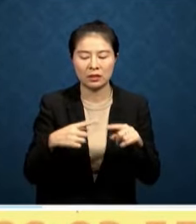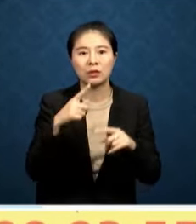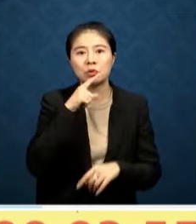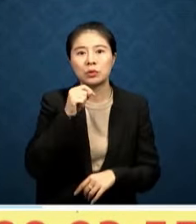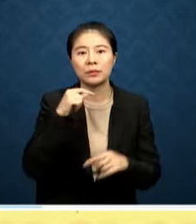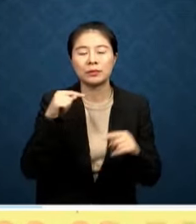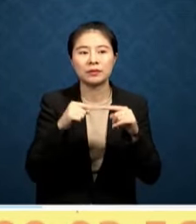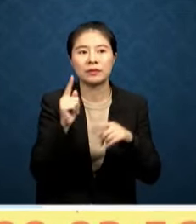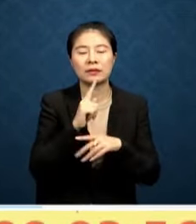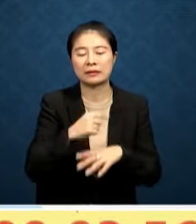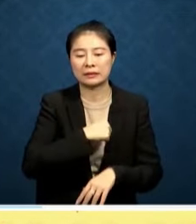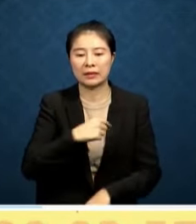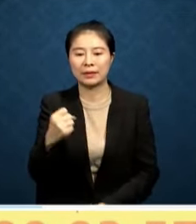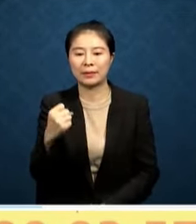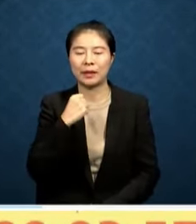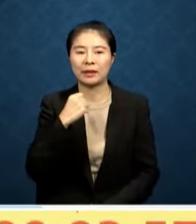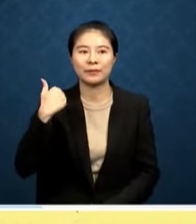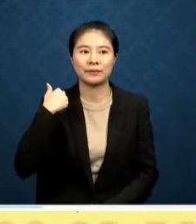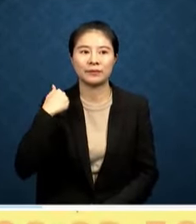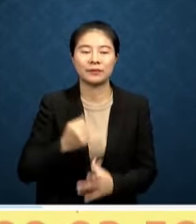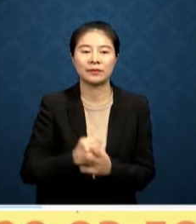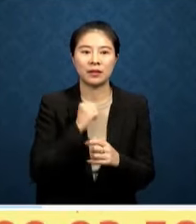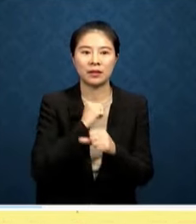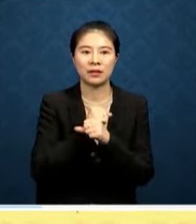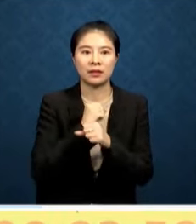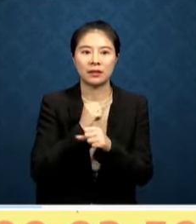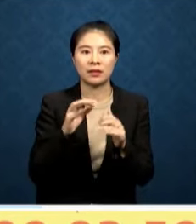ว่าผมยังมั่นใจยังมีการ